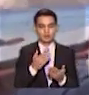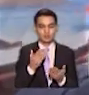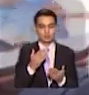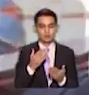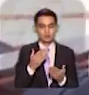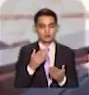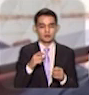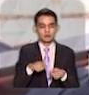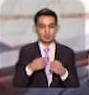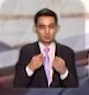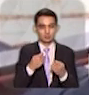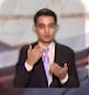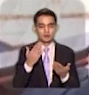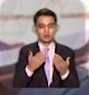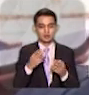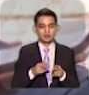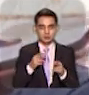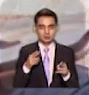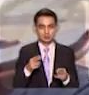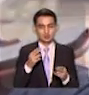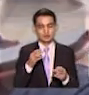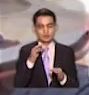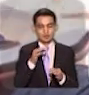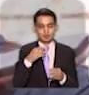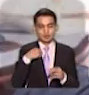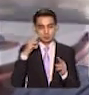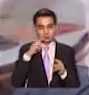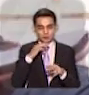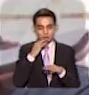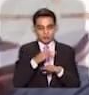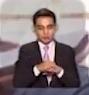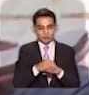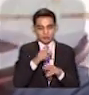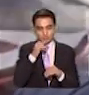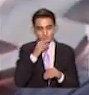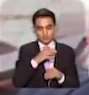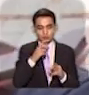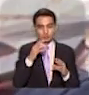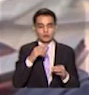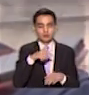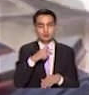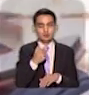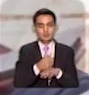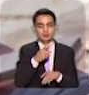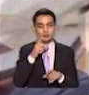бір қылмыстық болмаса әкімшілік деп айта алмаймыз. Ең бастысы біз ол кісінің